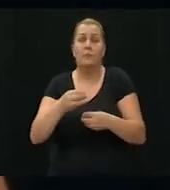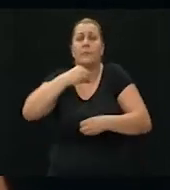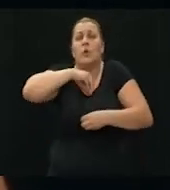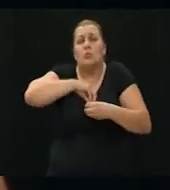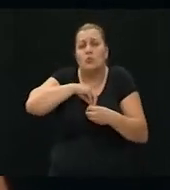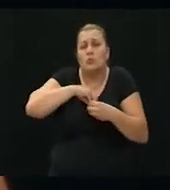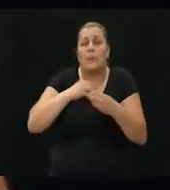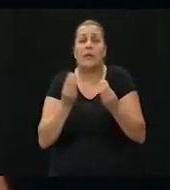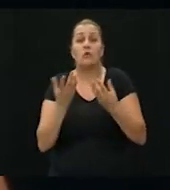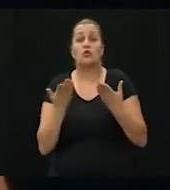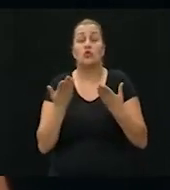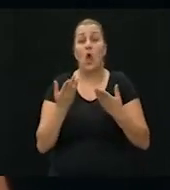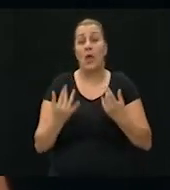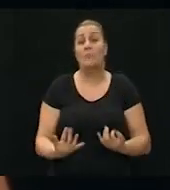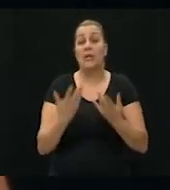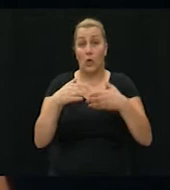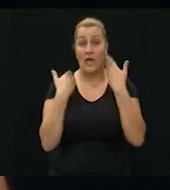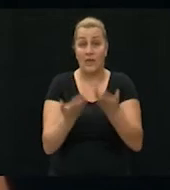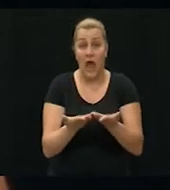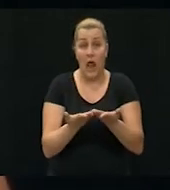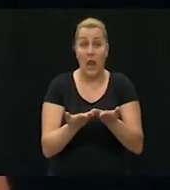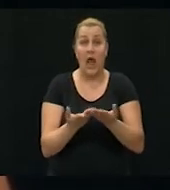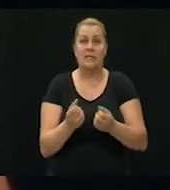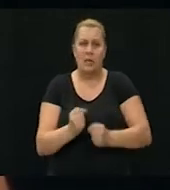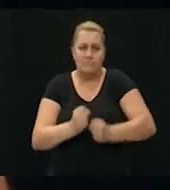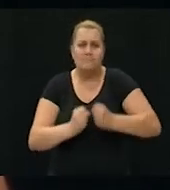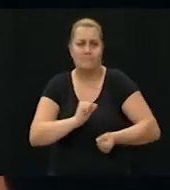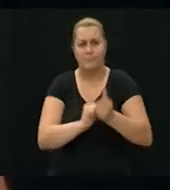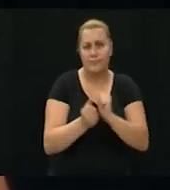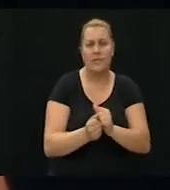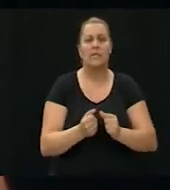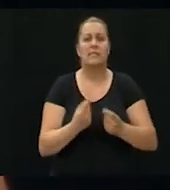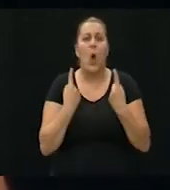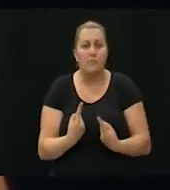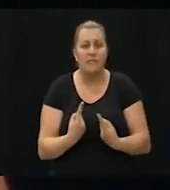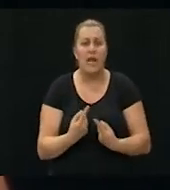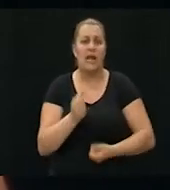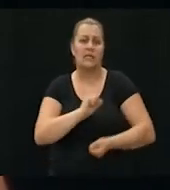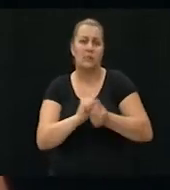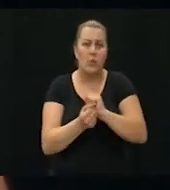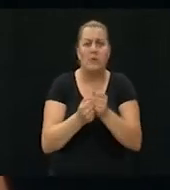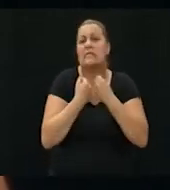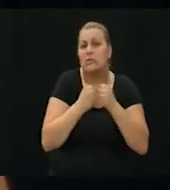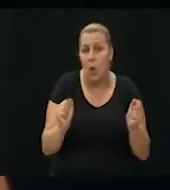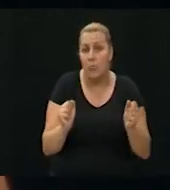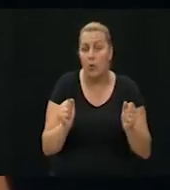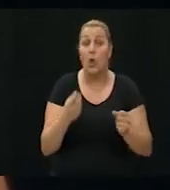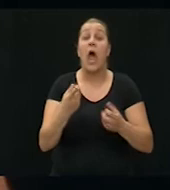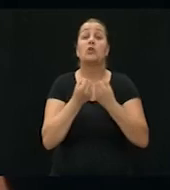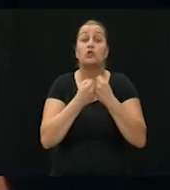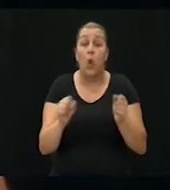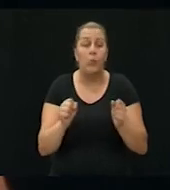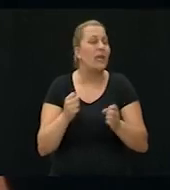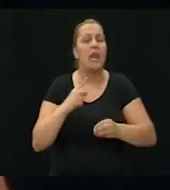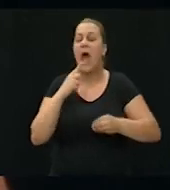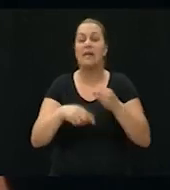nešto što mu je priroda dala, nagon za opstankom, nagon za slobodom. I sloboda je nešto najsvetije što se može dogoditi